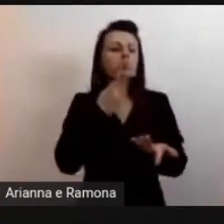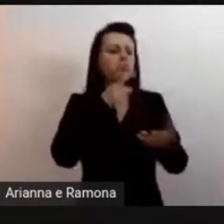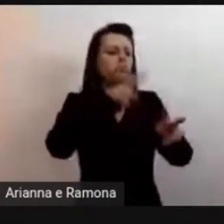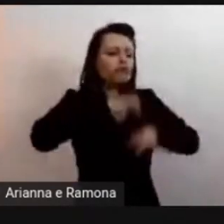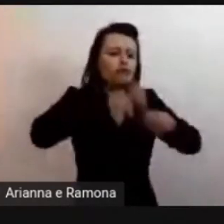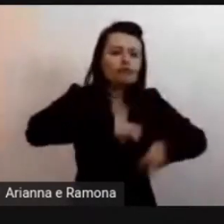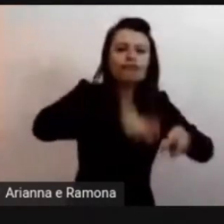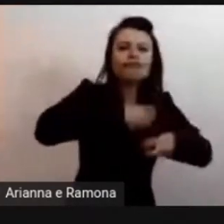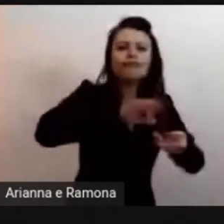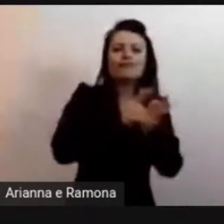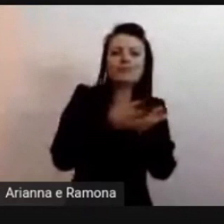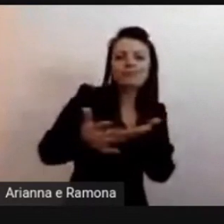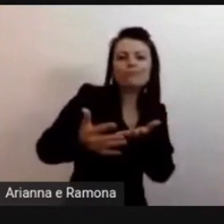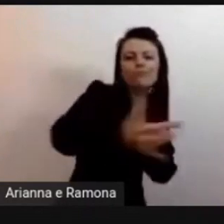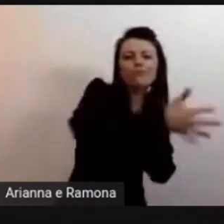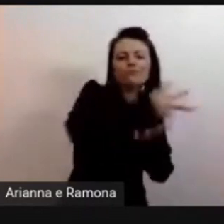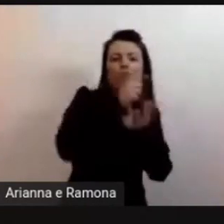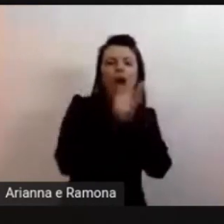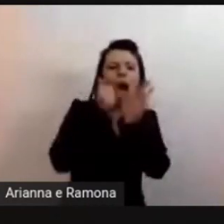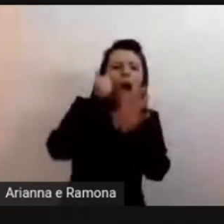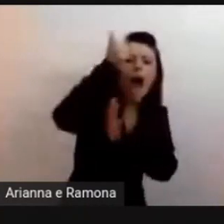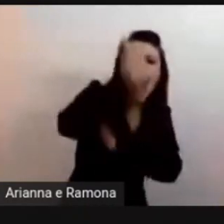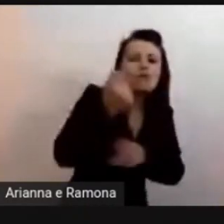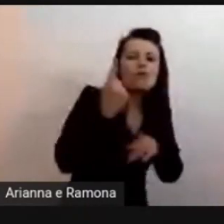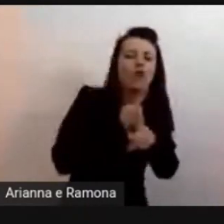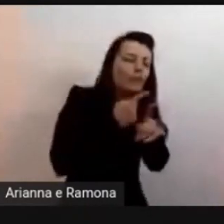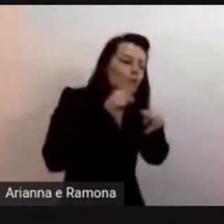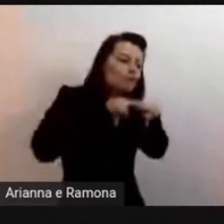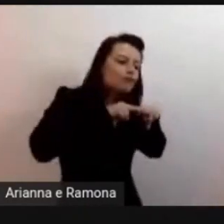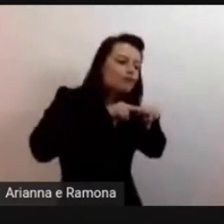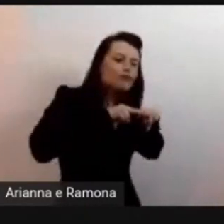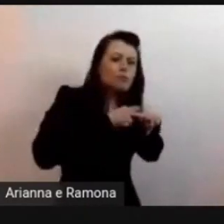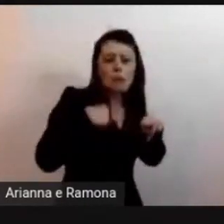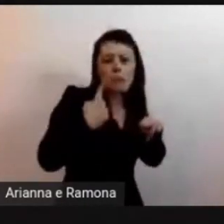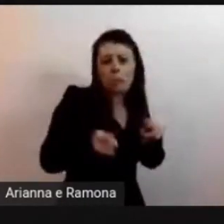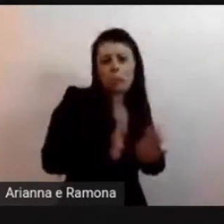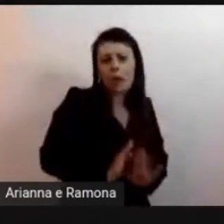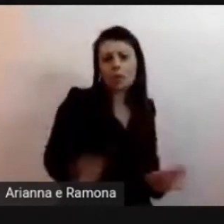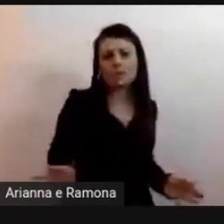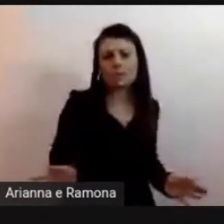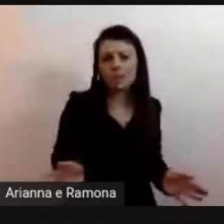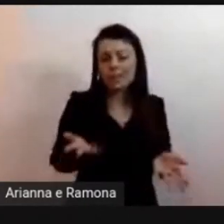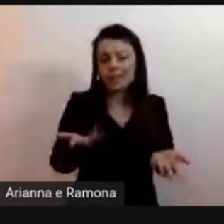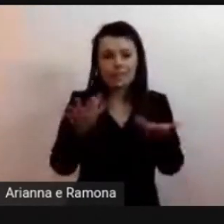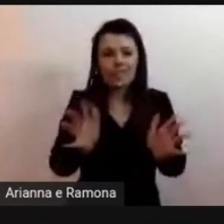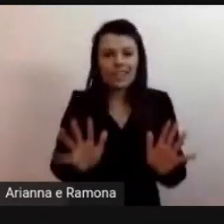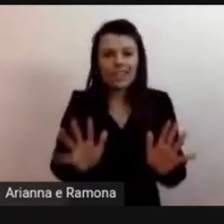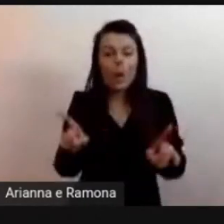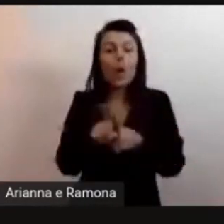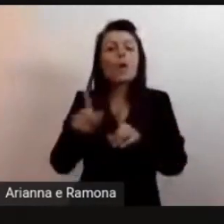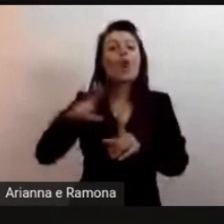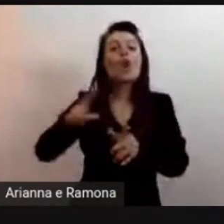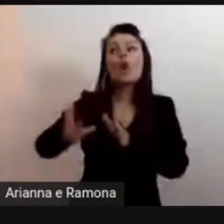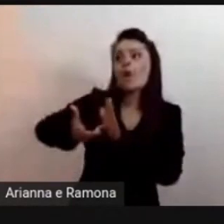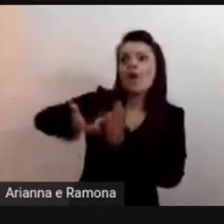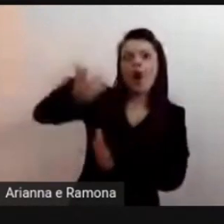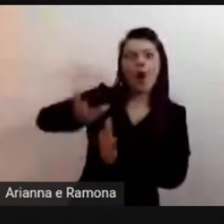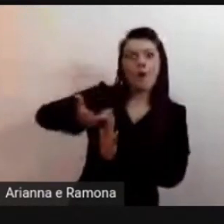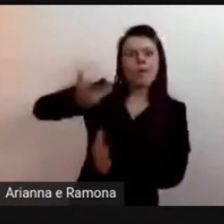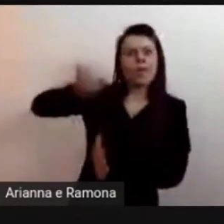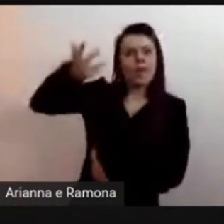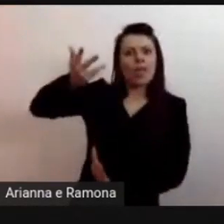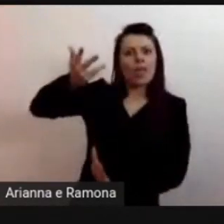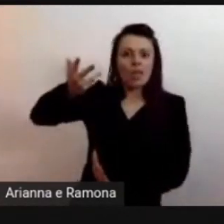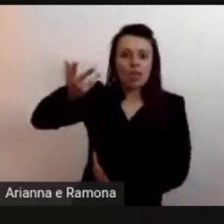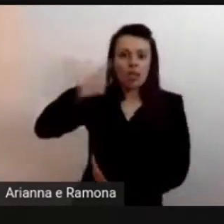scorte successivo ma definisce la parola agli stessi nobili una nessuna concezione